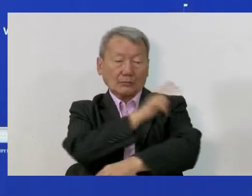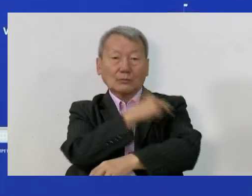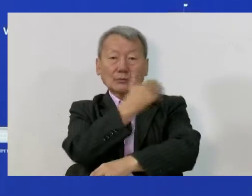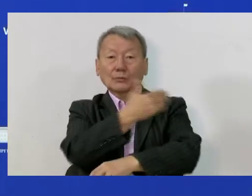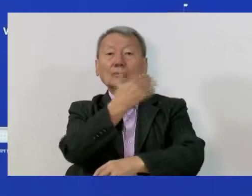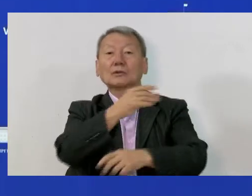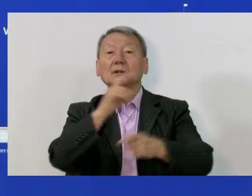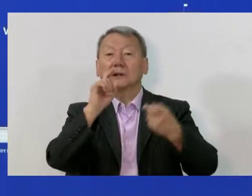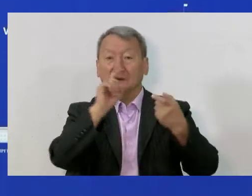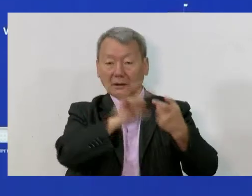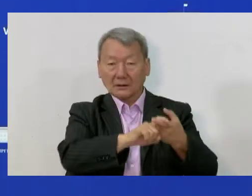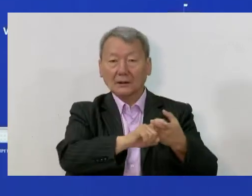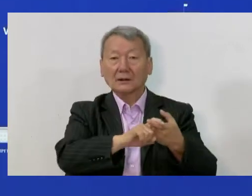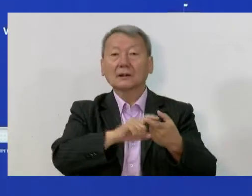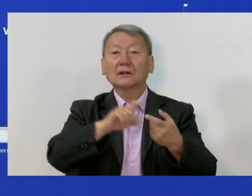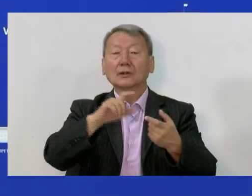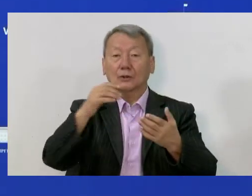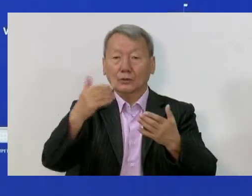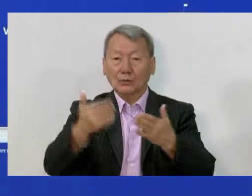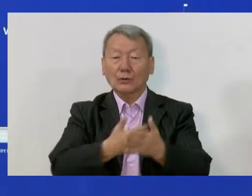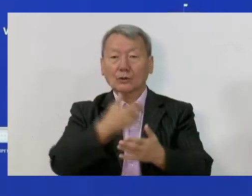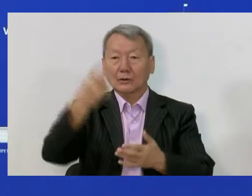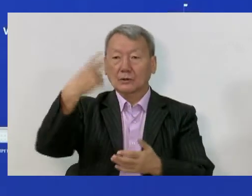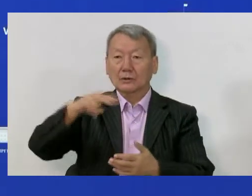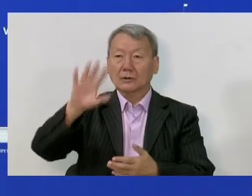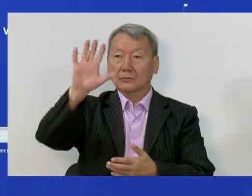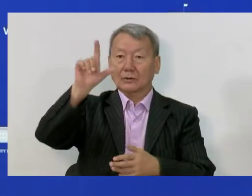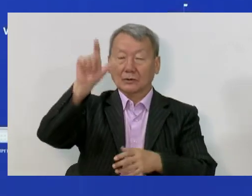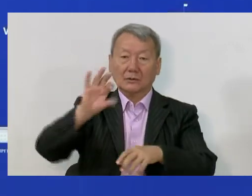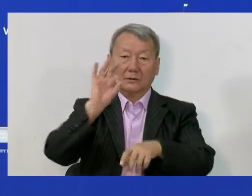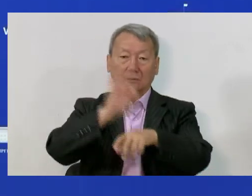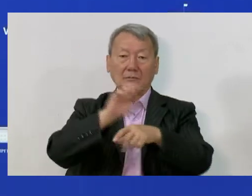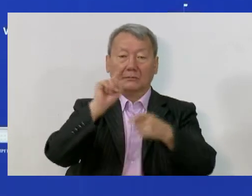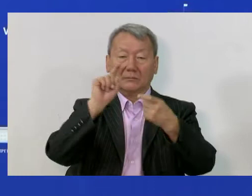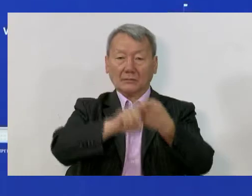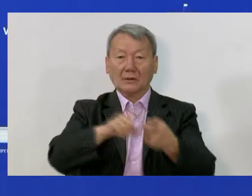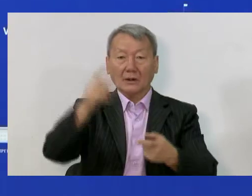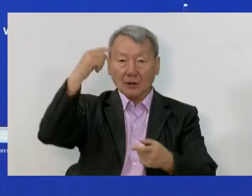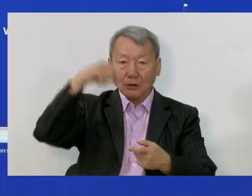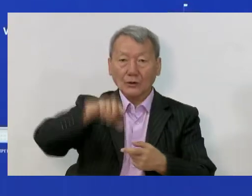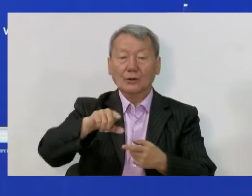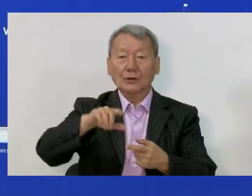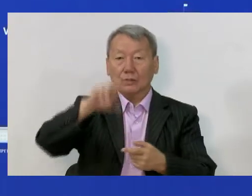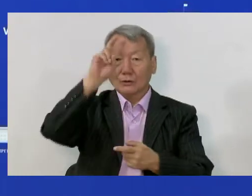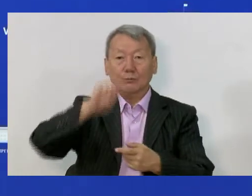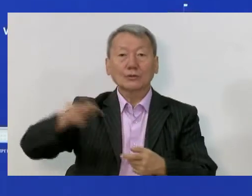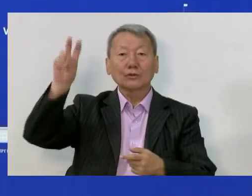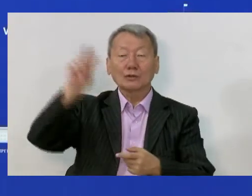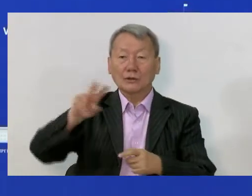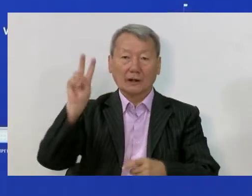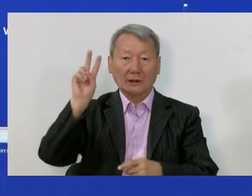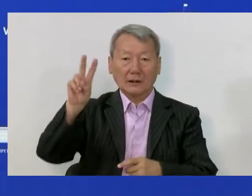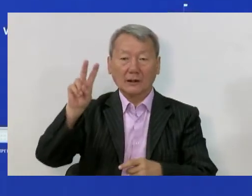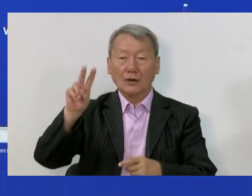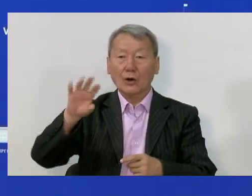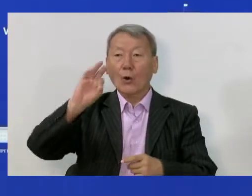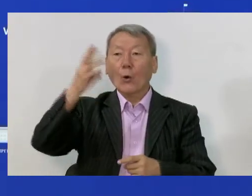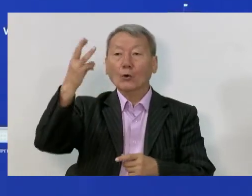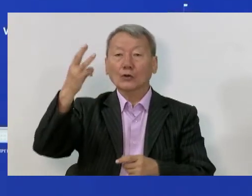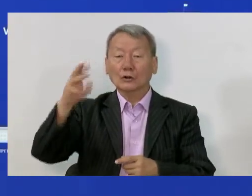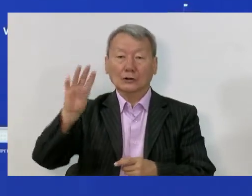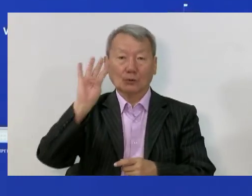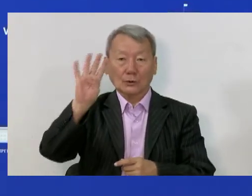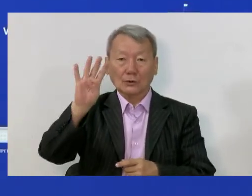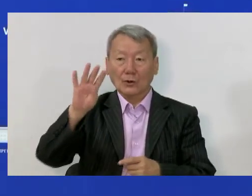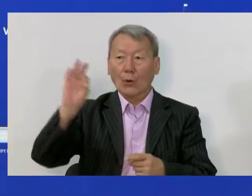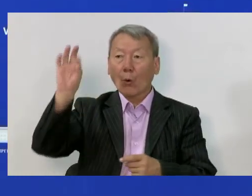қызматкерлердің арасында дағы 25 ұшырғатталды. Аларын үшінен бүшкек шарында 2, ұш шарында